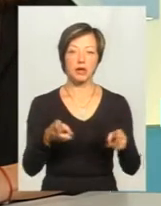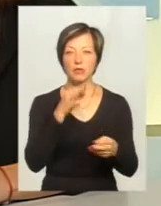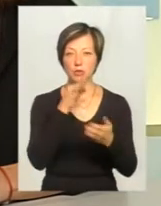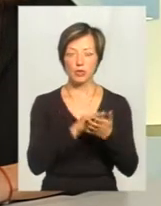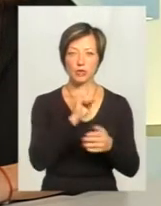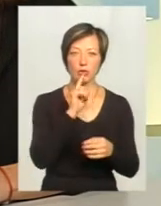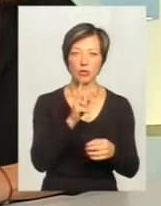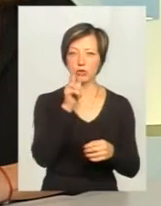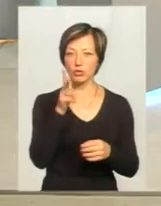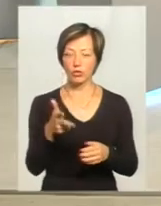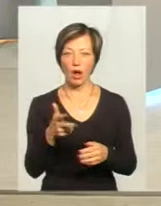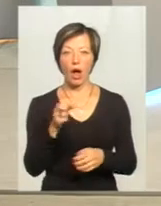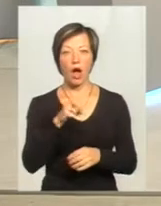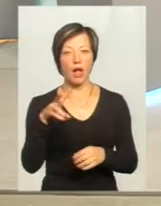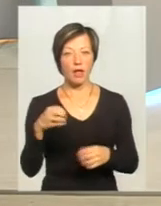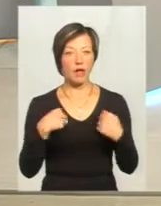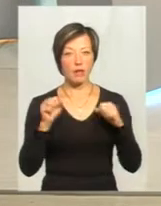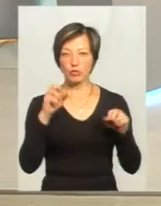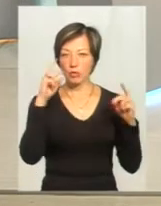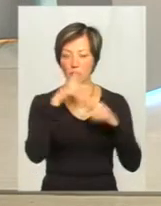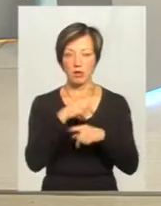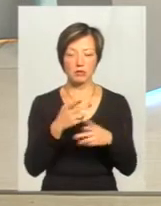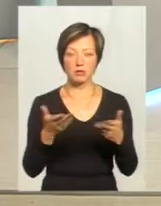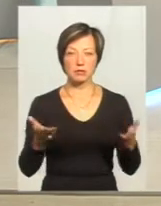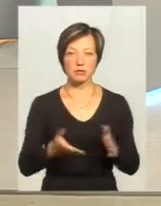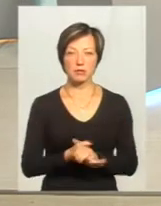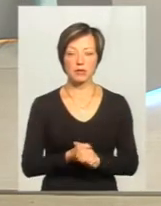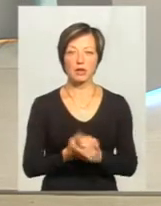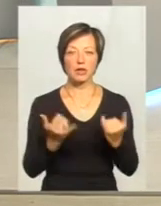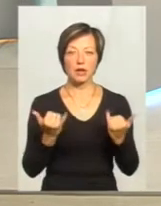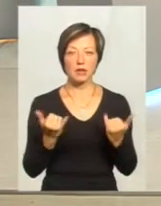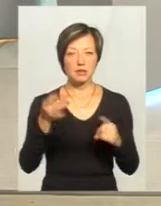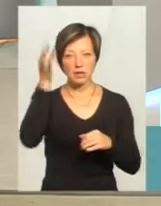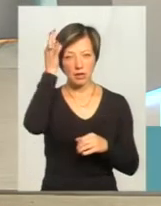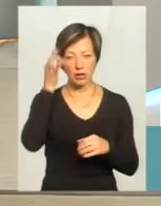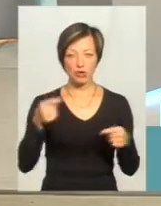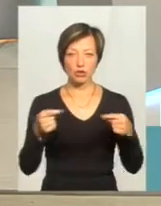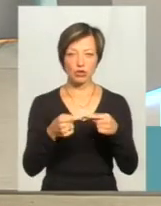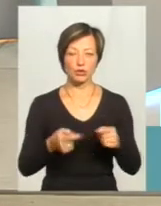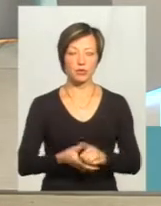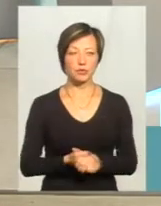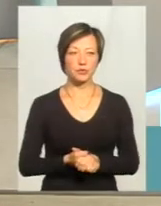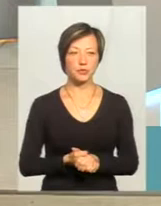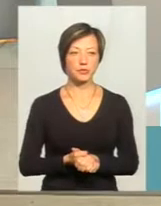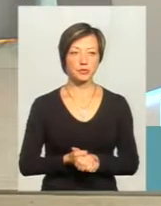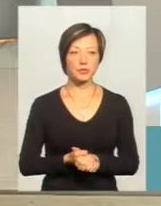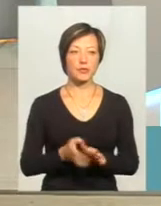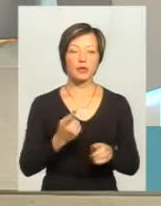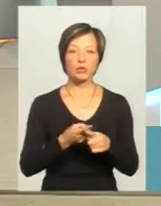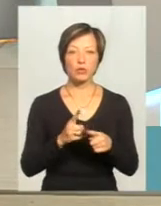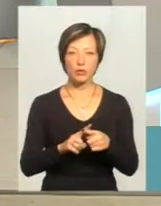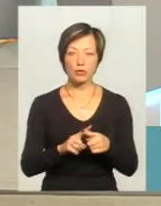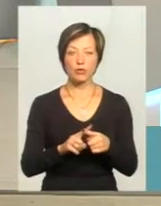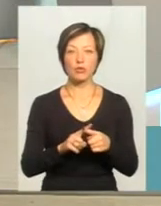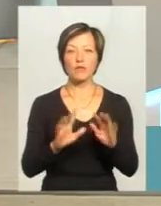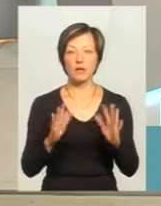від одного до трьох років. Але я можу помилятися, тому що наразі не згадають чітко. Ось, в тому випадку